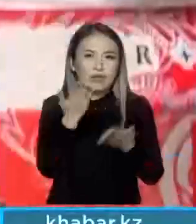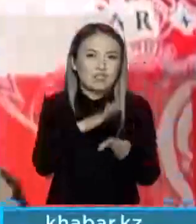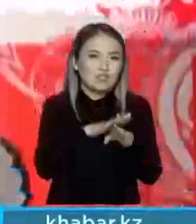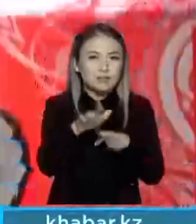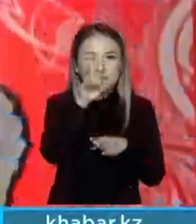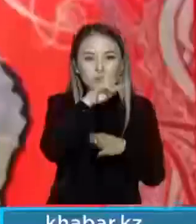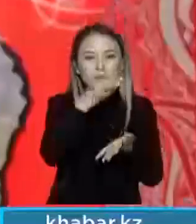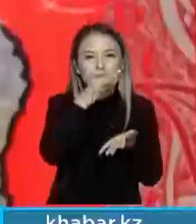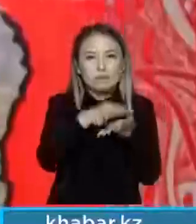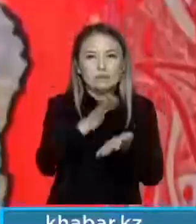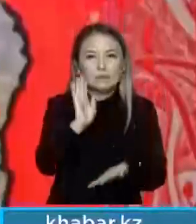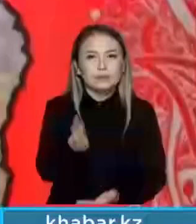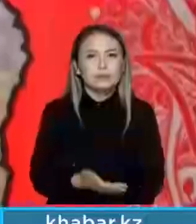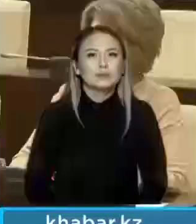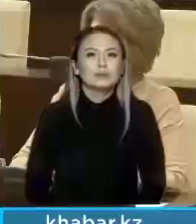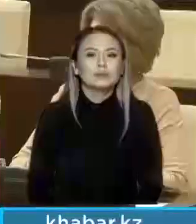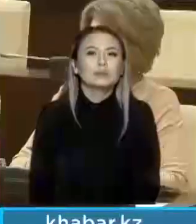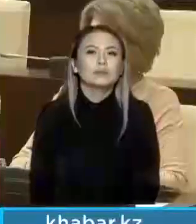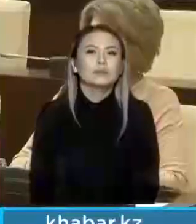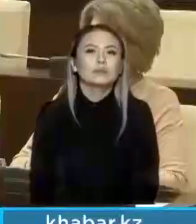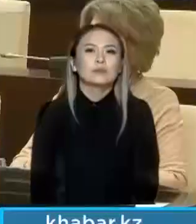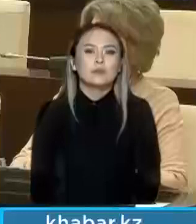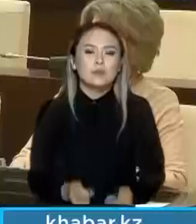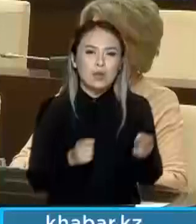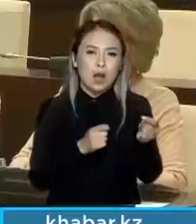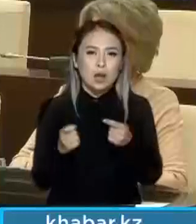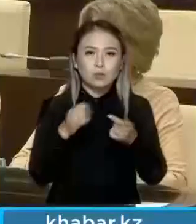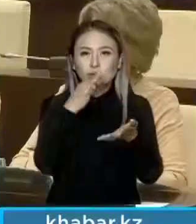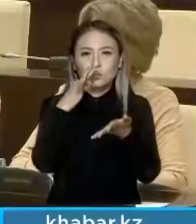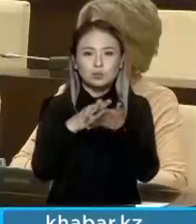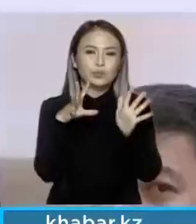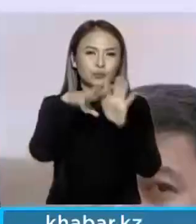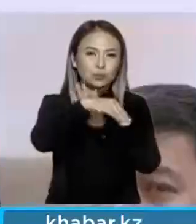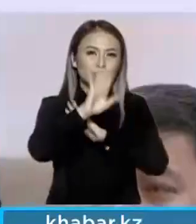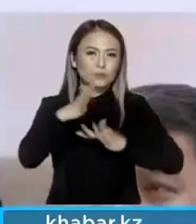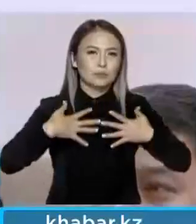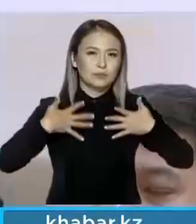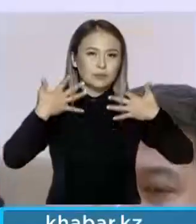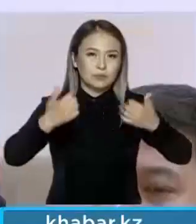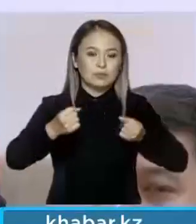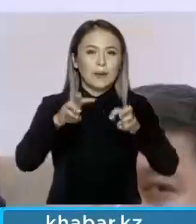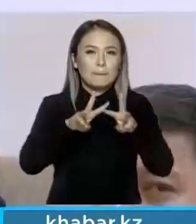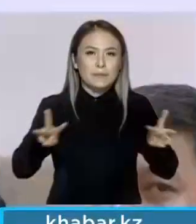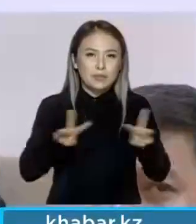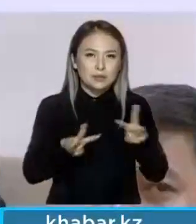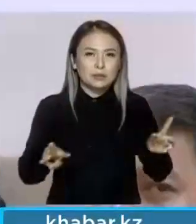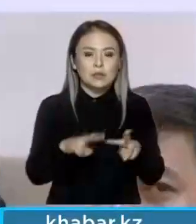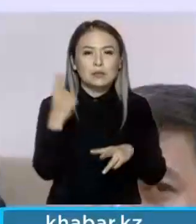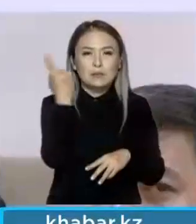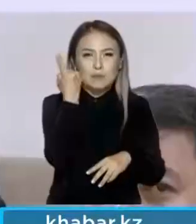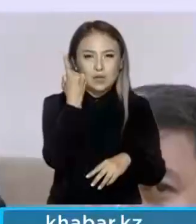орындамағандар жауапқа тартылады. Әкімшілік жауапкершілігін енгізіледі. Денсаулық сақтау министрлігі